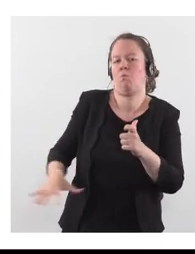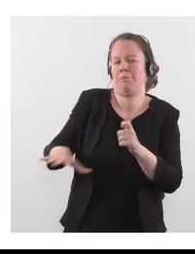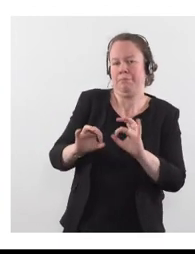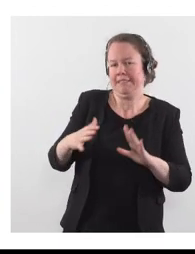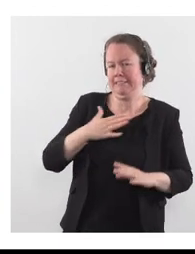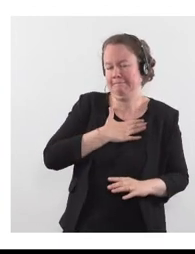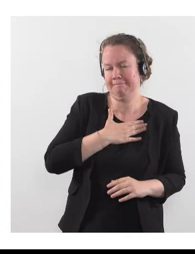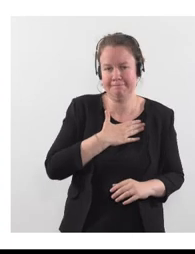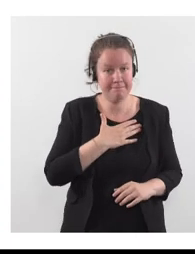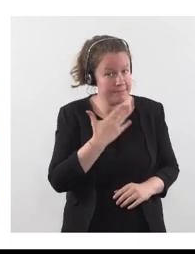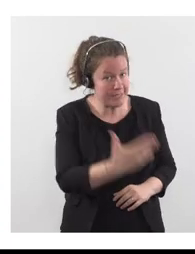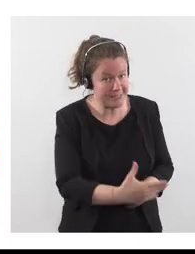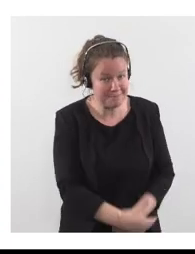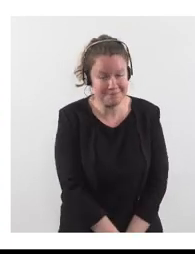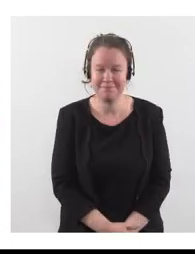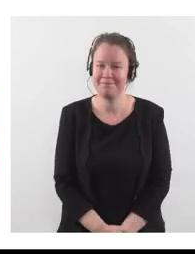Merci beaucoup.